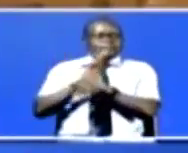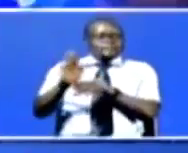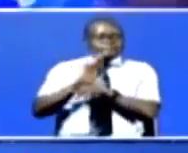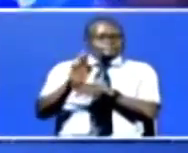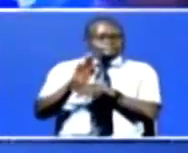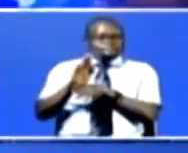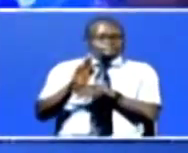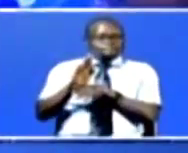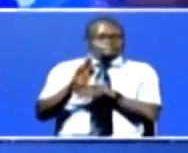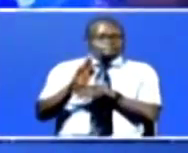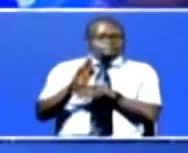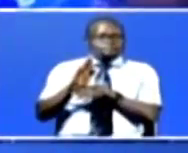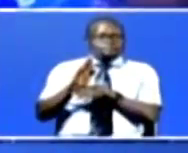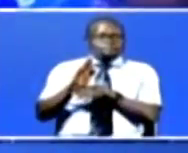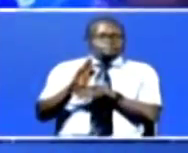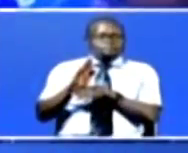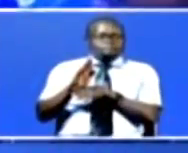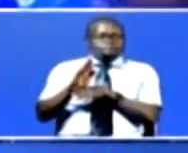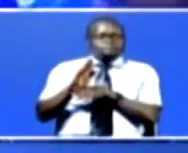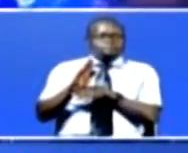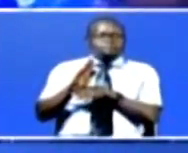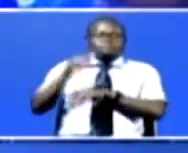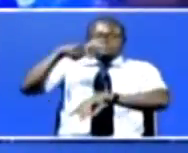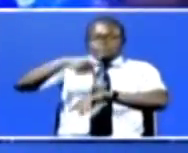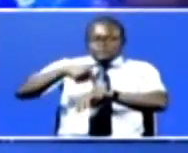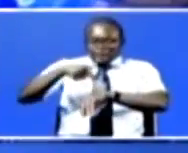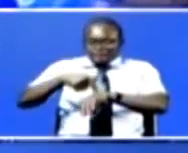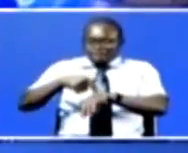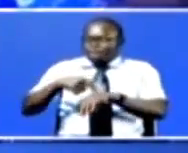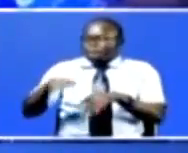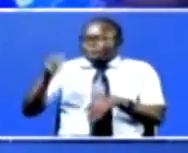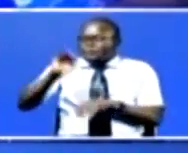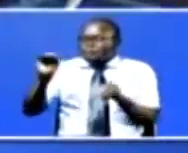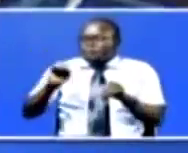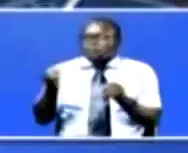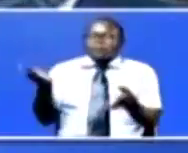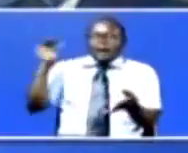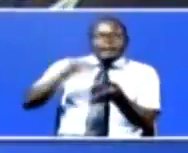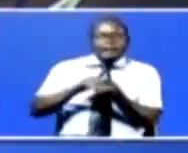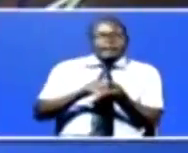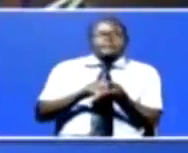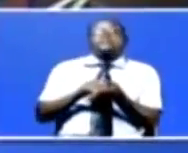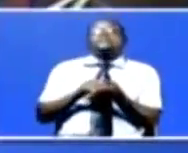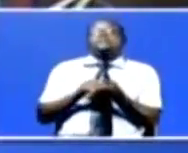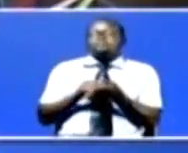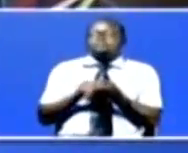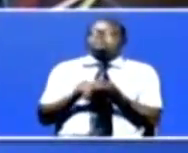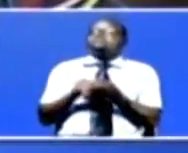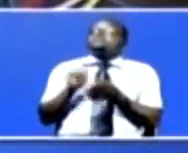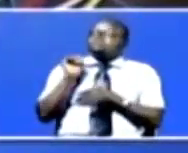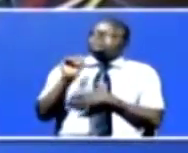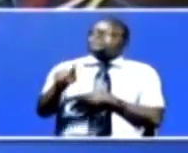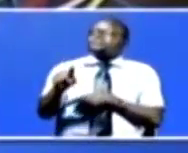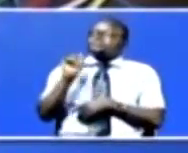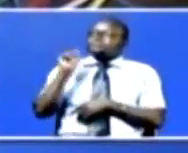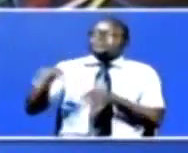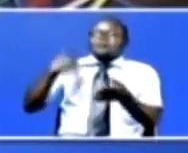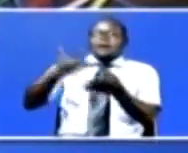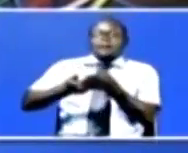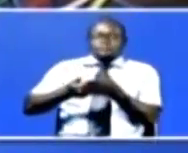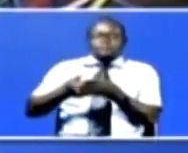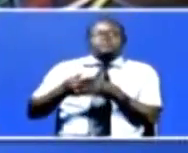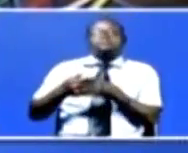Ama namba ni busy. Kuna kitu inaitwa call redialing ambapo haikosa kushika, ina redial tena for another infinite number of times up to 10